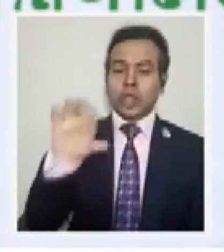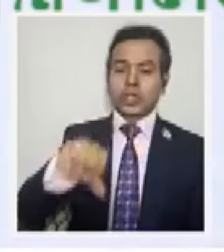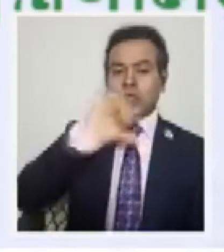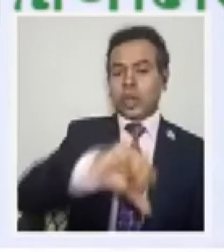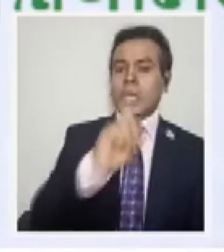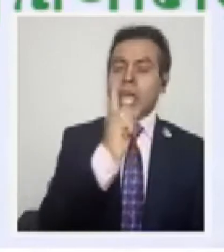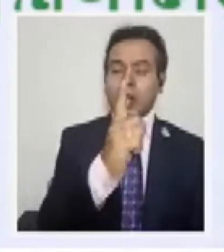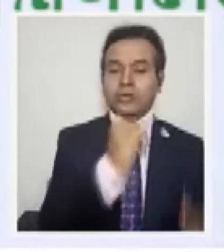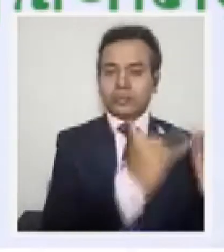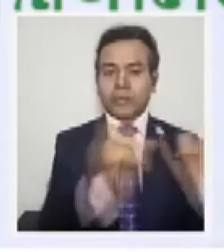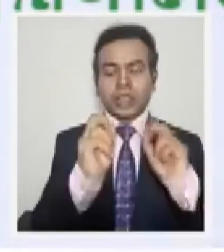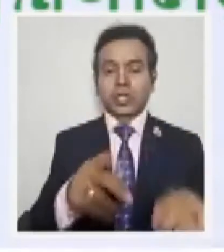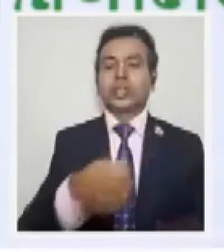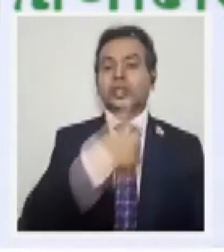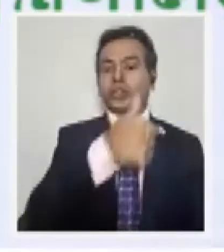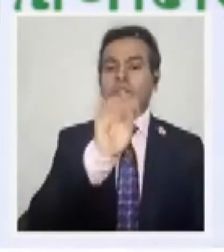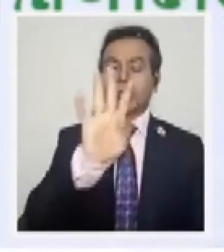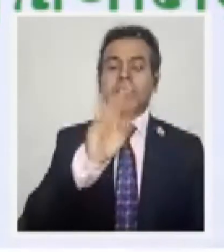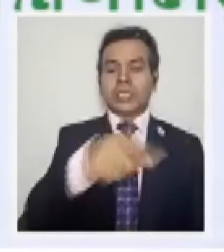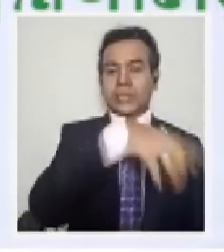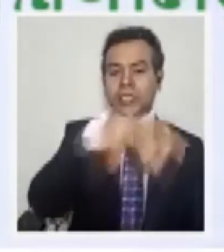প্রাতিষ্ঠানিকভাবে কোয়ারেন্টাইনের সেবা প্রদান করা যায়